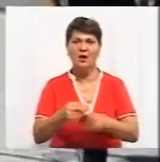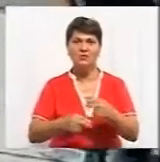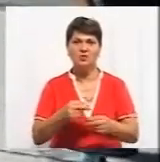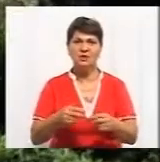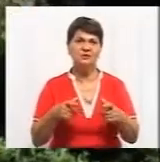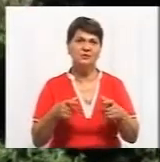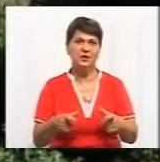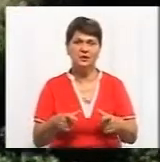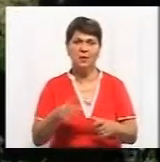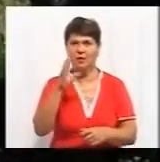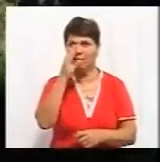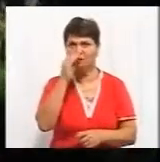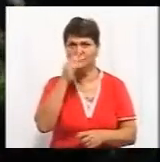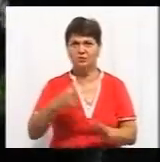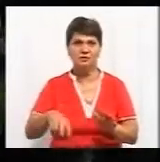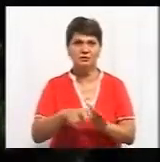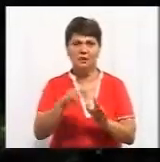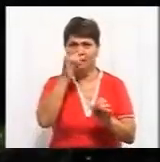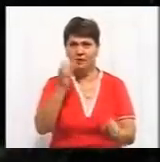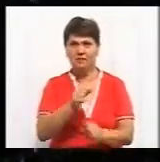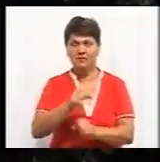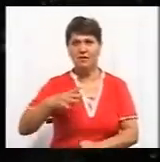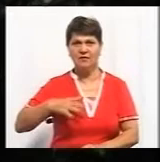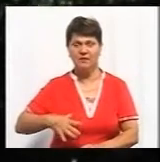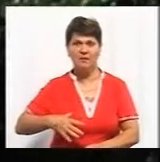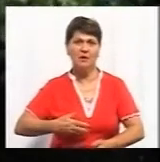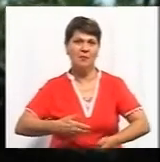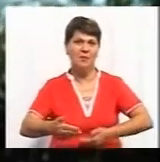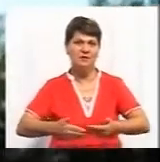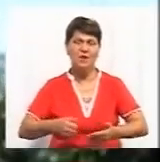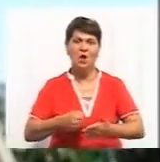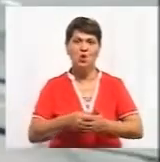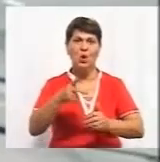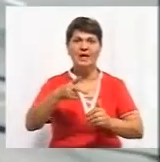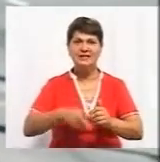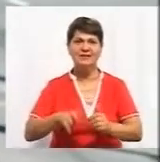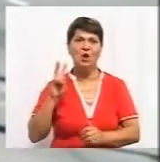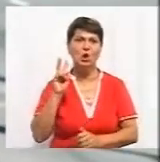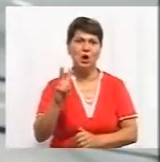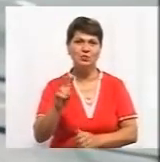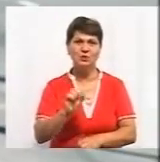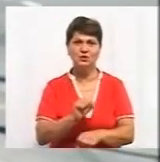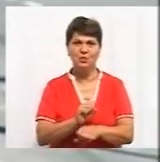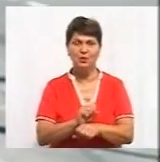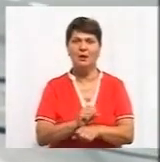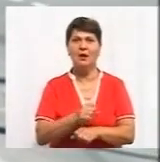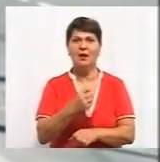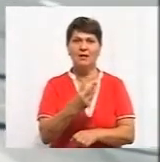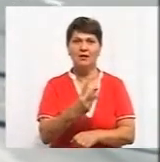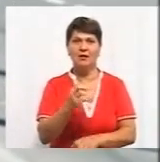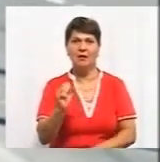пандемію в маршрутку сісти неможливо, тому доводиться йти пішки до кінцевої тролейбусної зупинки. У нас проходять маршрутки там 3А, 3Б,